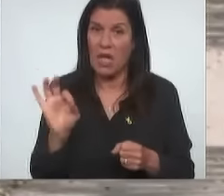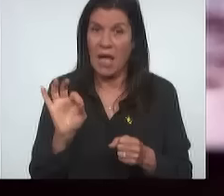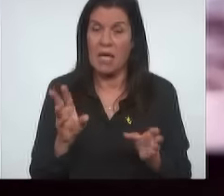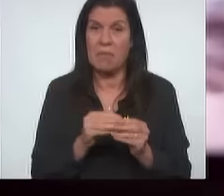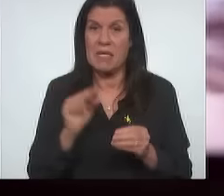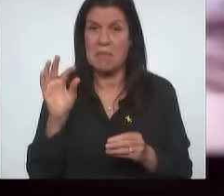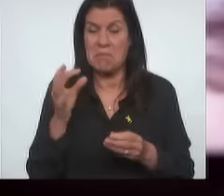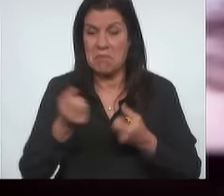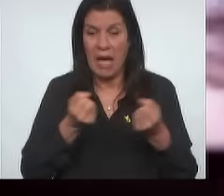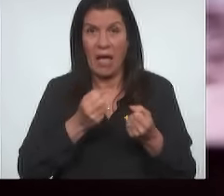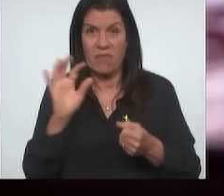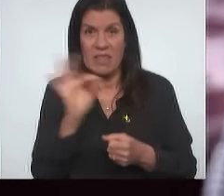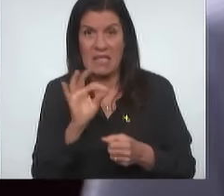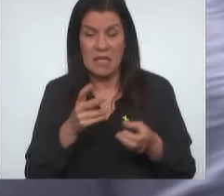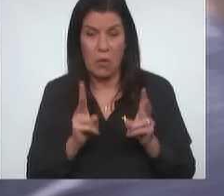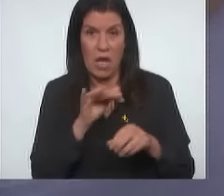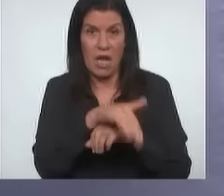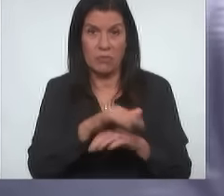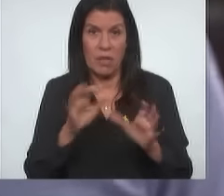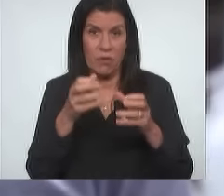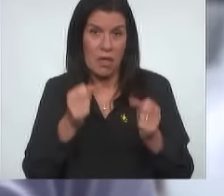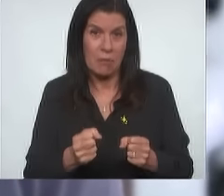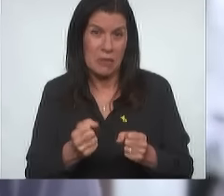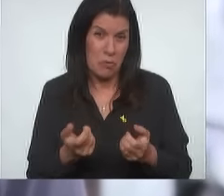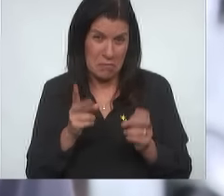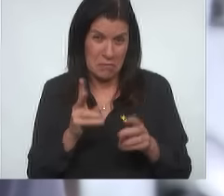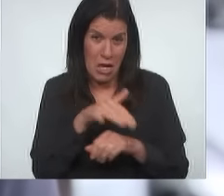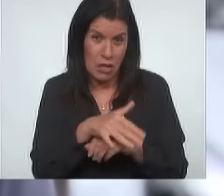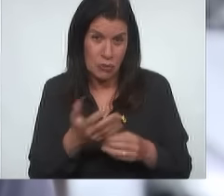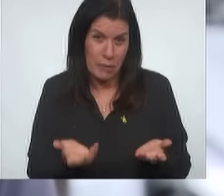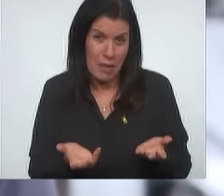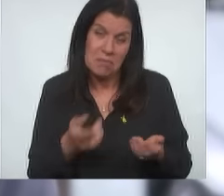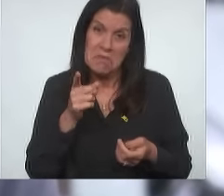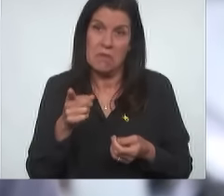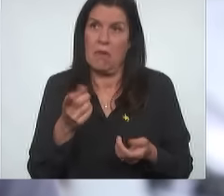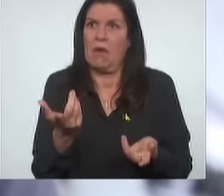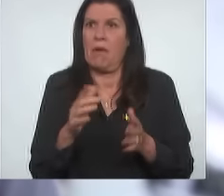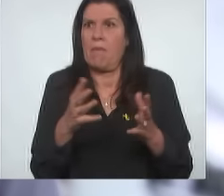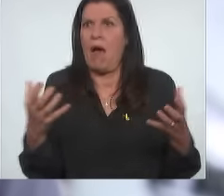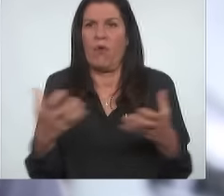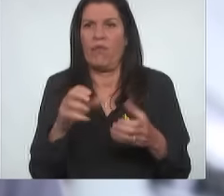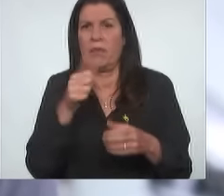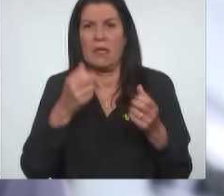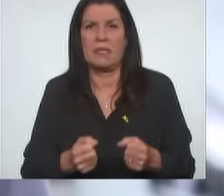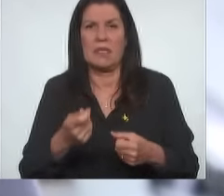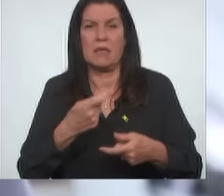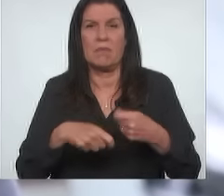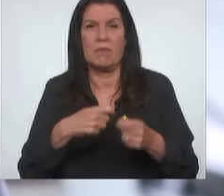משהו לחברות הביטוח? בסוף מדובר בגופים אולי מהרווחיים והחזקים יותר במשק הישראלי. שמעל שאנחנו נבטל את